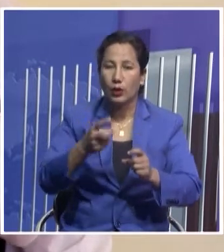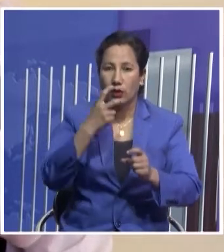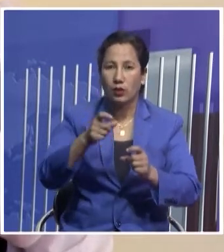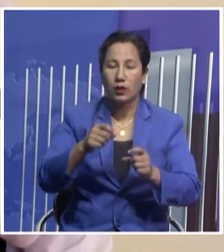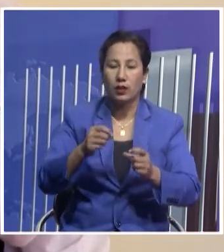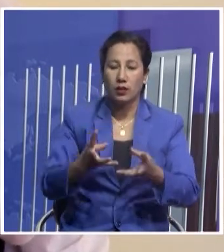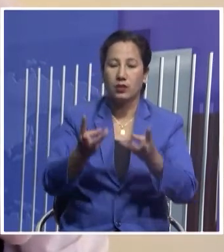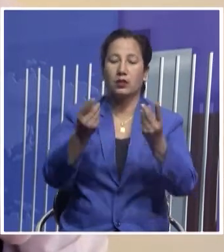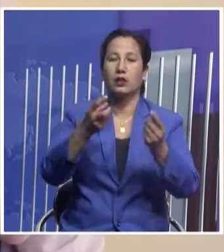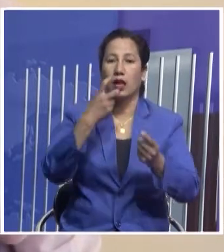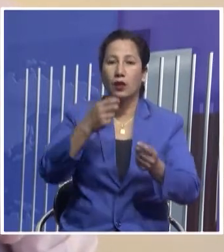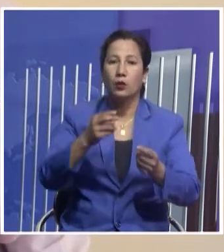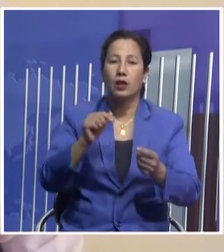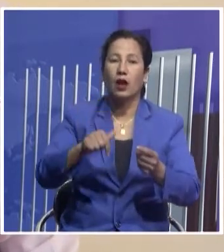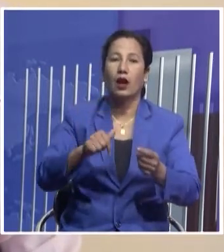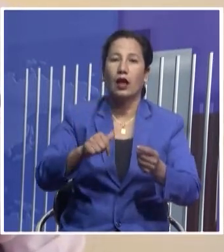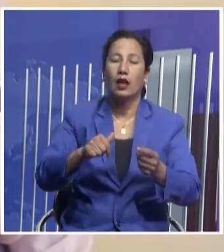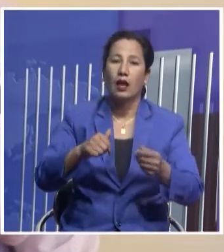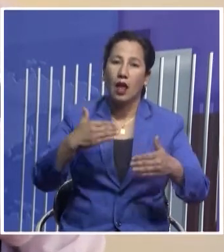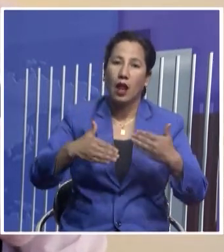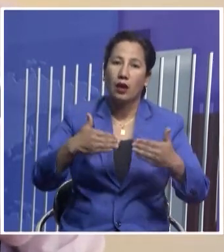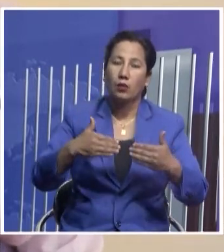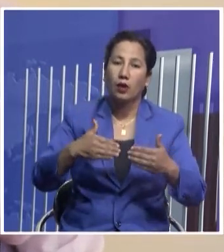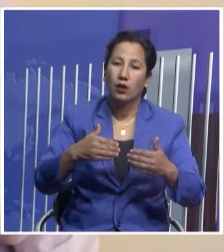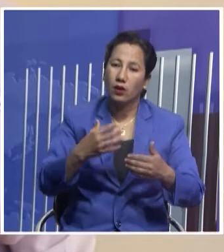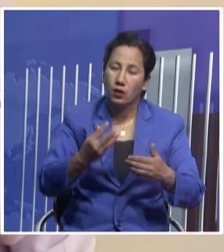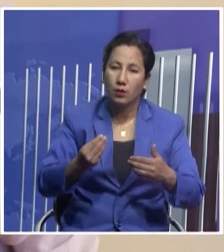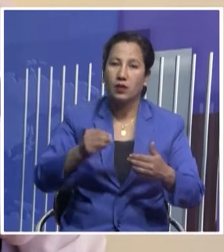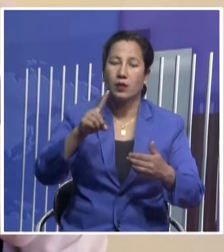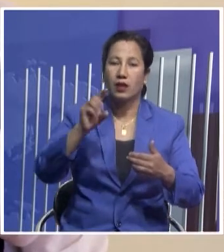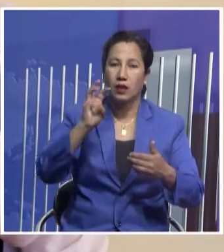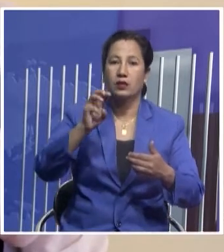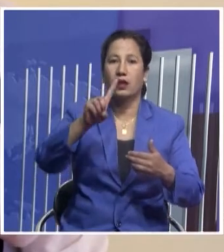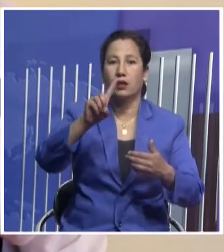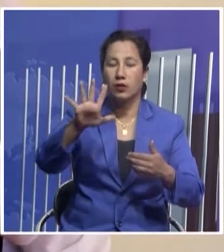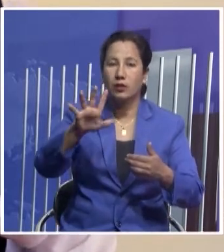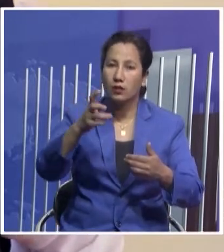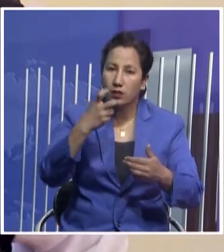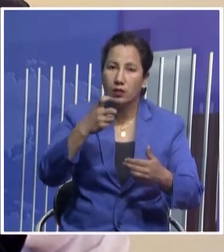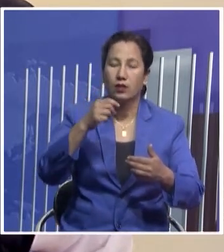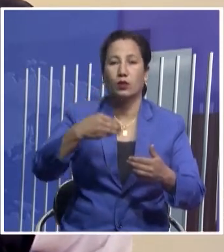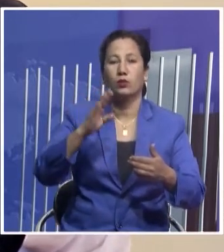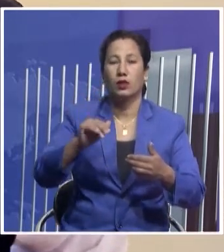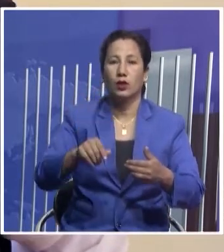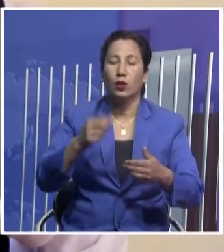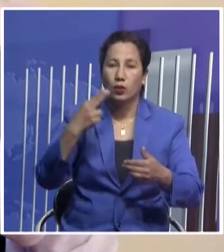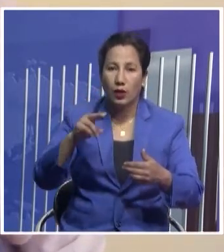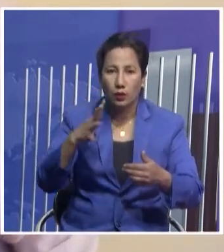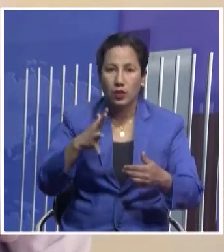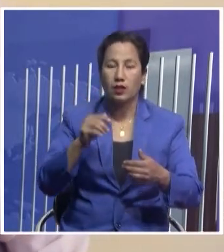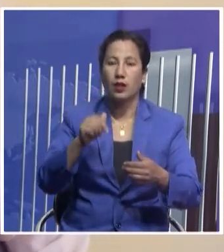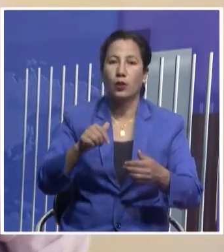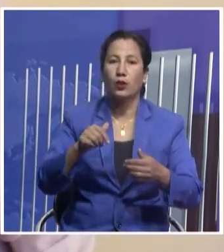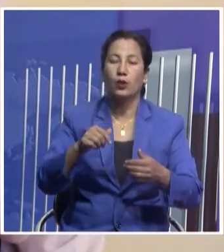त्यहाँको जनसङ्ख्या हेर्ने हो भनेदेखि अहिले हाराहारीमा हाम्रो चाहिँ तपाईँको कम्तीमा पनि 1,015 चाहिँ हुनुपर्ने हो। तर यो भइरहेको छैन।